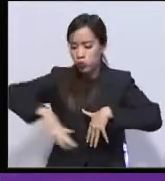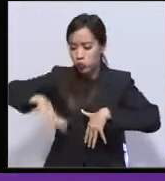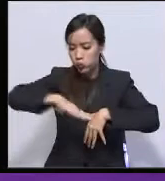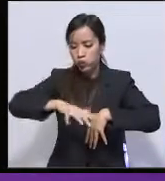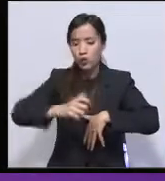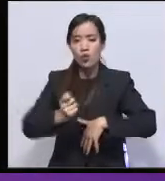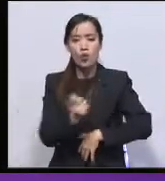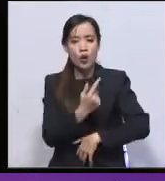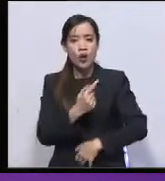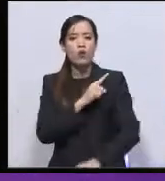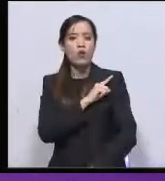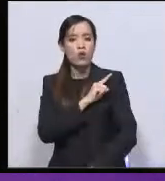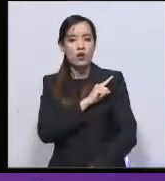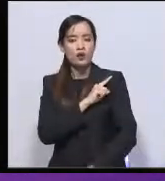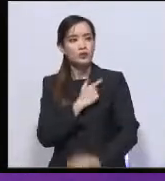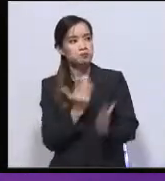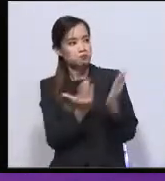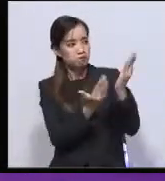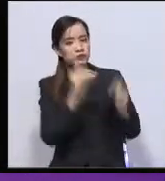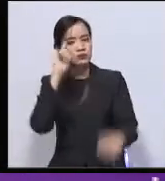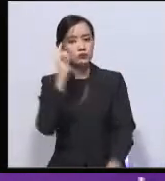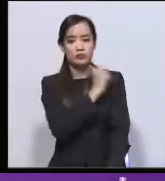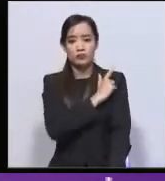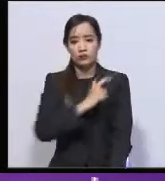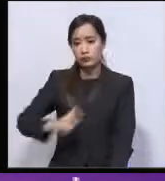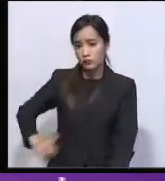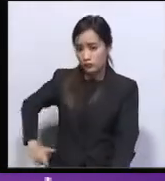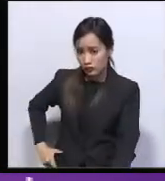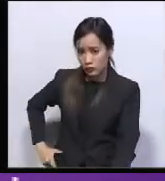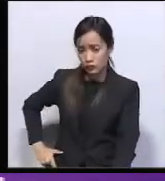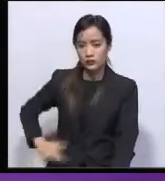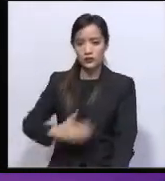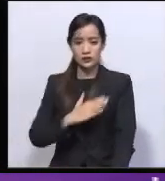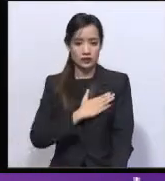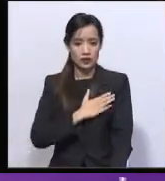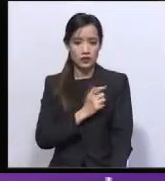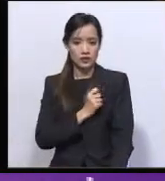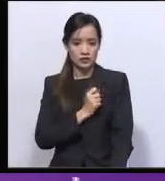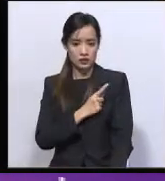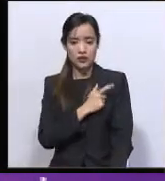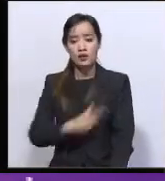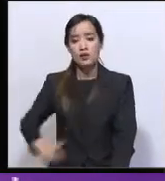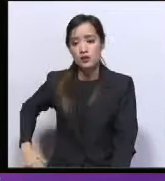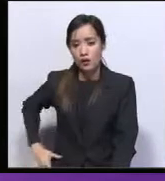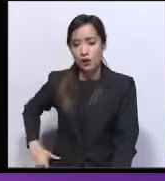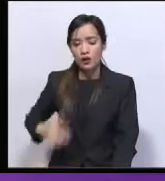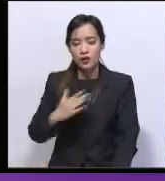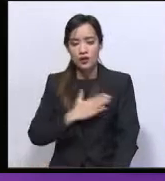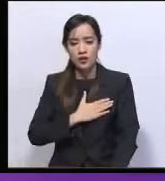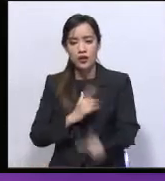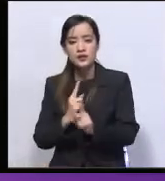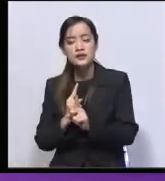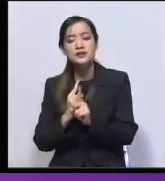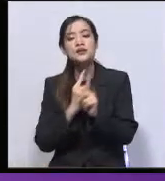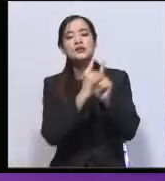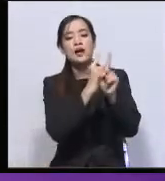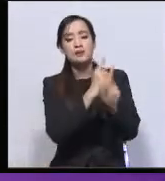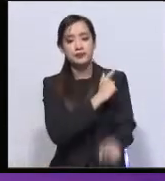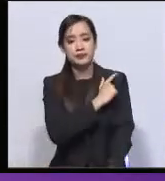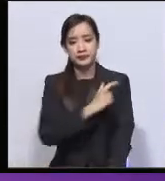ชน์ส่วนตนจะปกป้องเทิดทูนสถาบันชาติศาสนาพระมหากษัตริย์และเจริญรอยตามเบื้องยุคกลบ